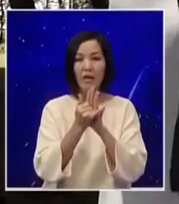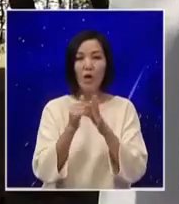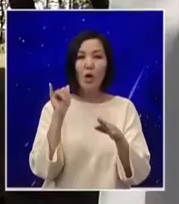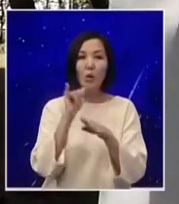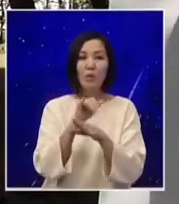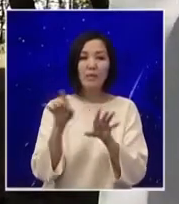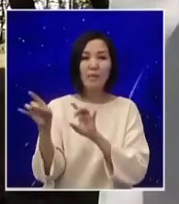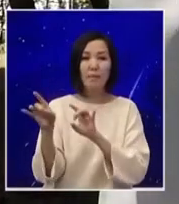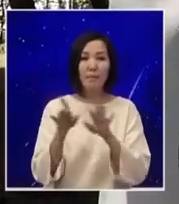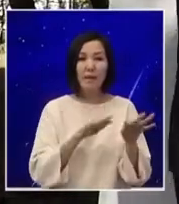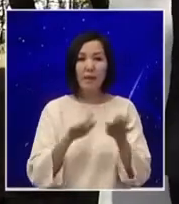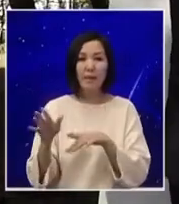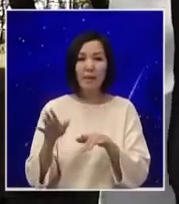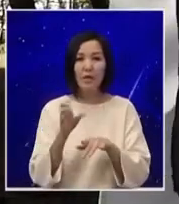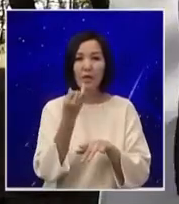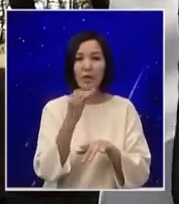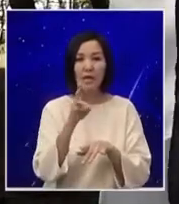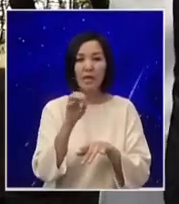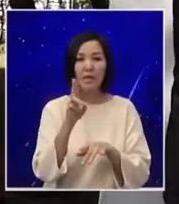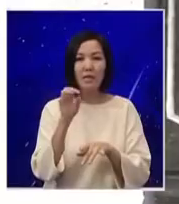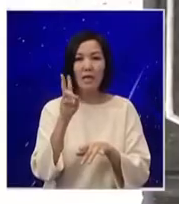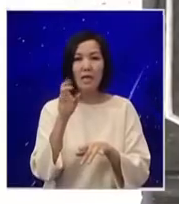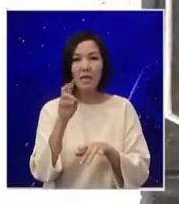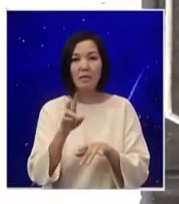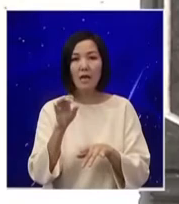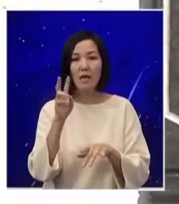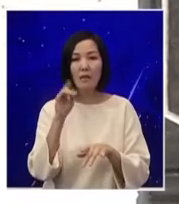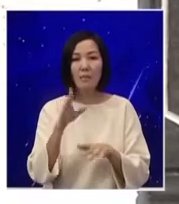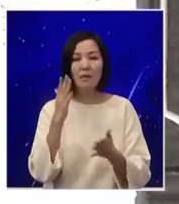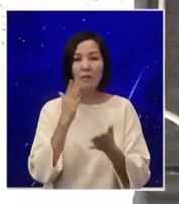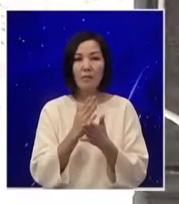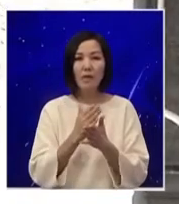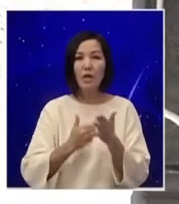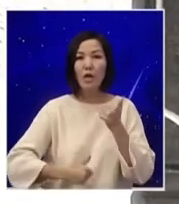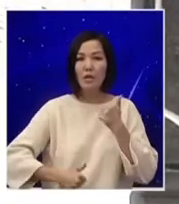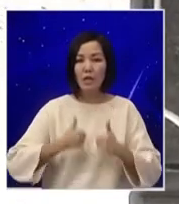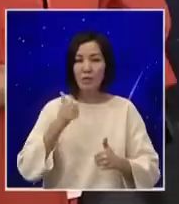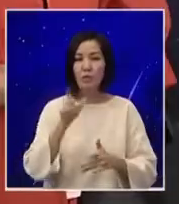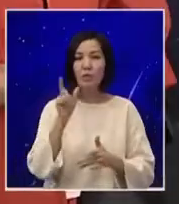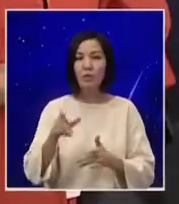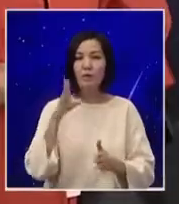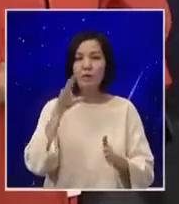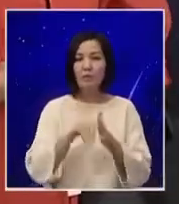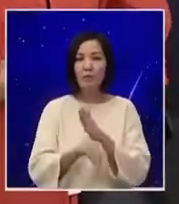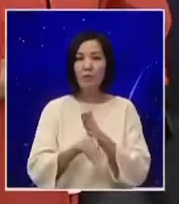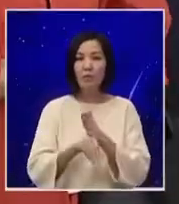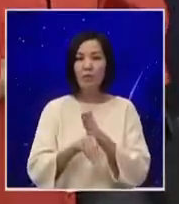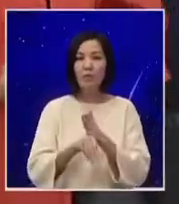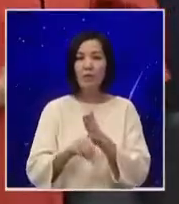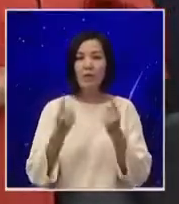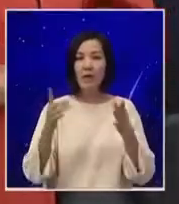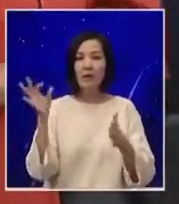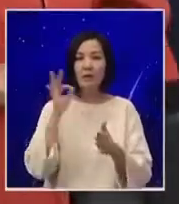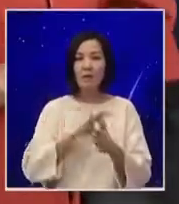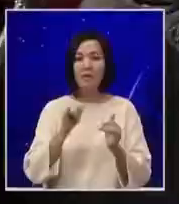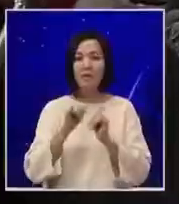же dagger шайки содрал дотянется пику беса кубаев являются достойнейшими гражданами внесшим не неоценимый